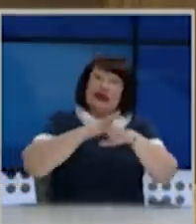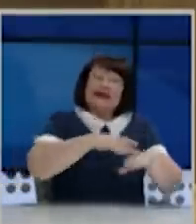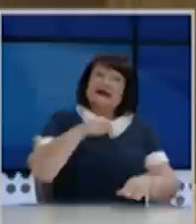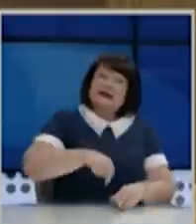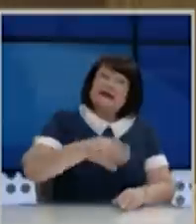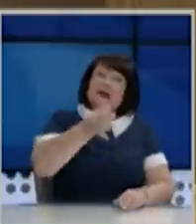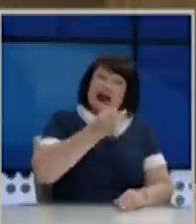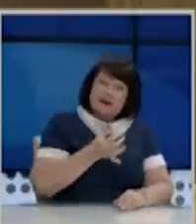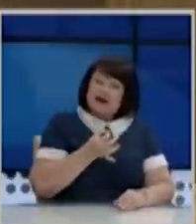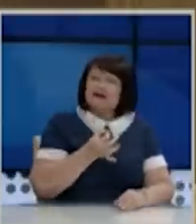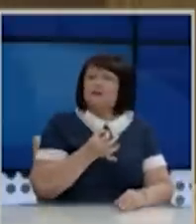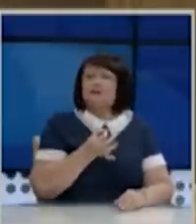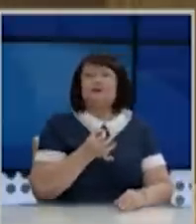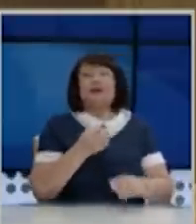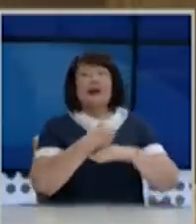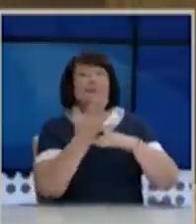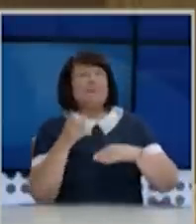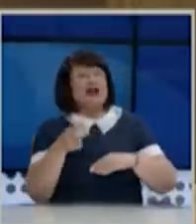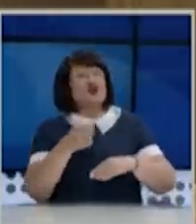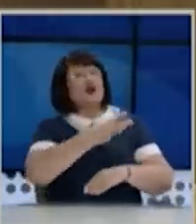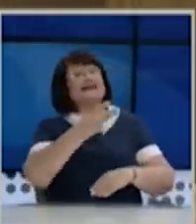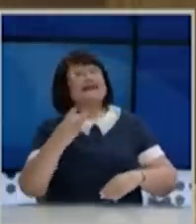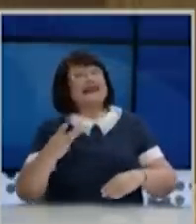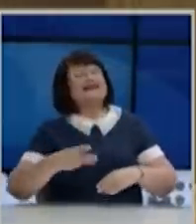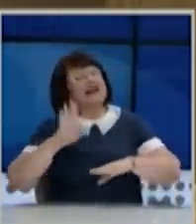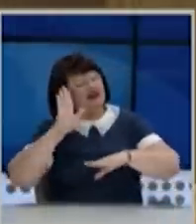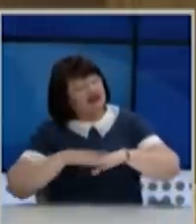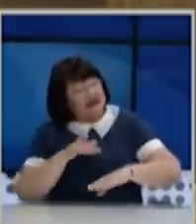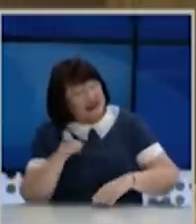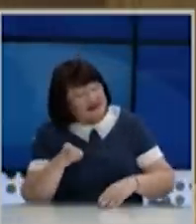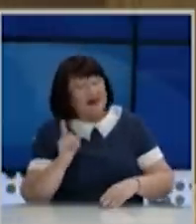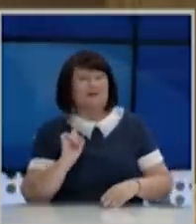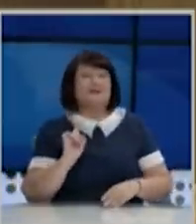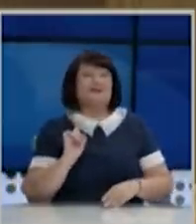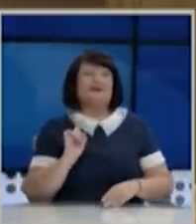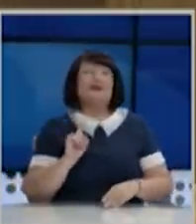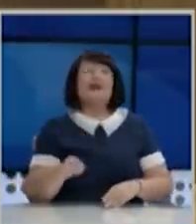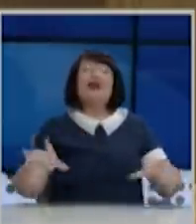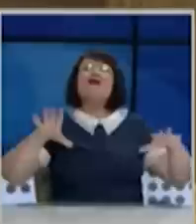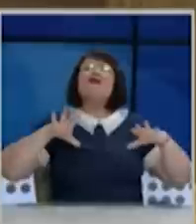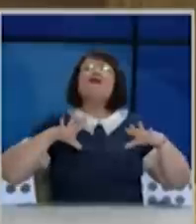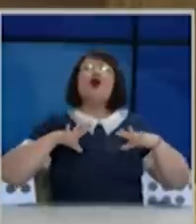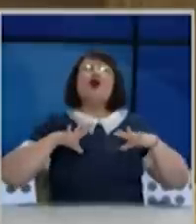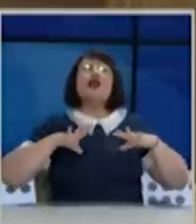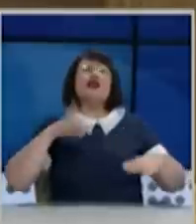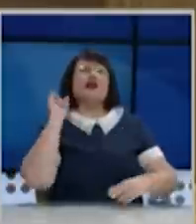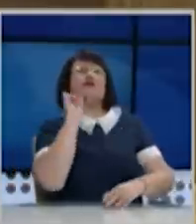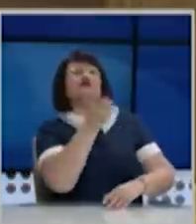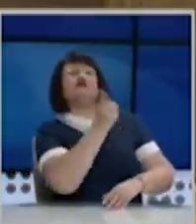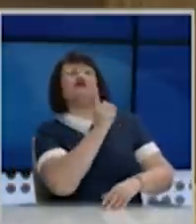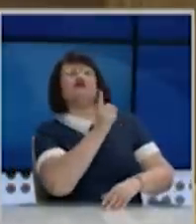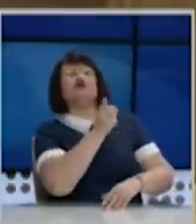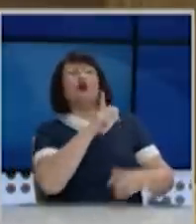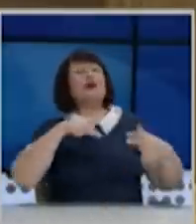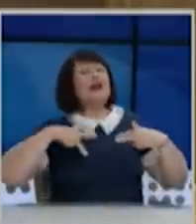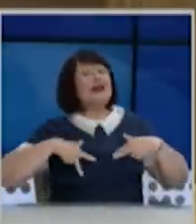κατάσταση, κύριοι του ΠΑΣΟΚ και του ΣΥΡΙΖΑ, συνέχισαν την άσφαιρη και πολύ βολική κριτική, ότι η